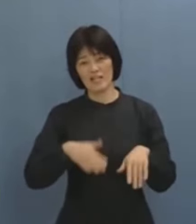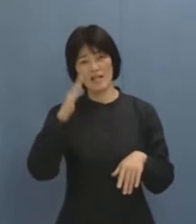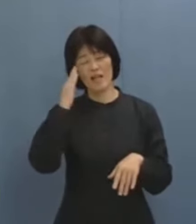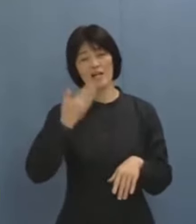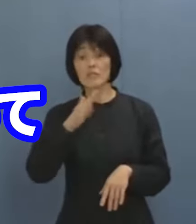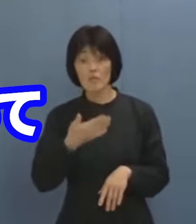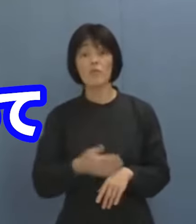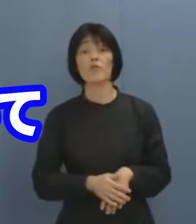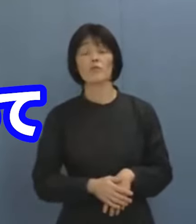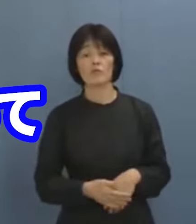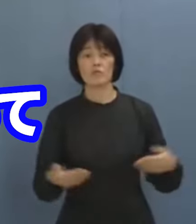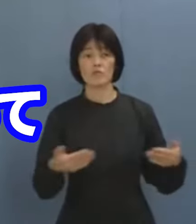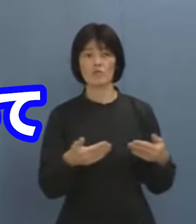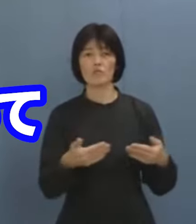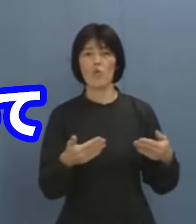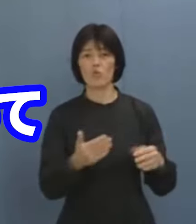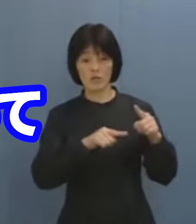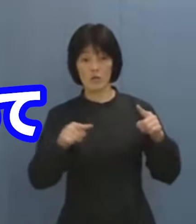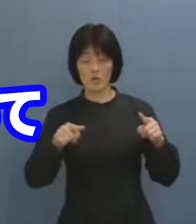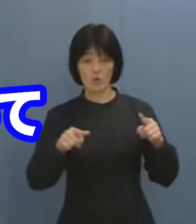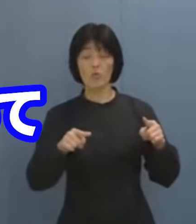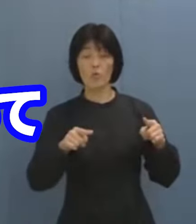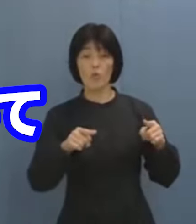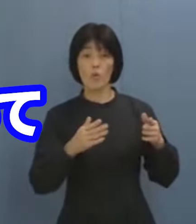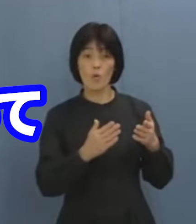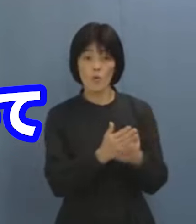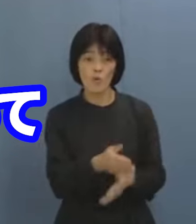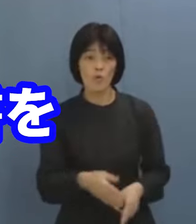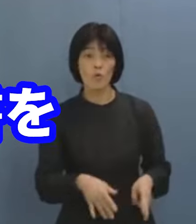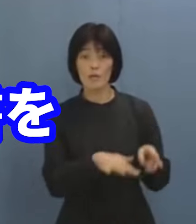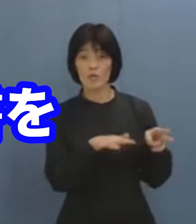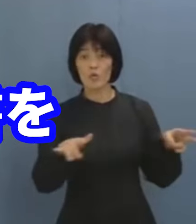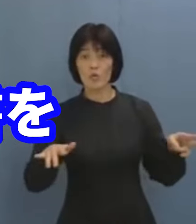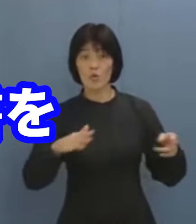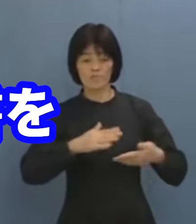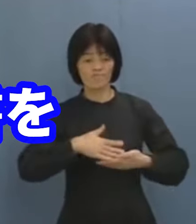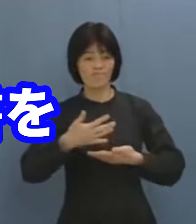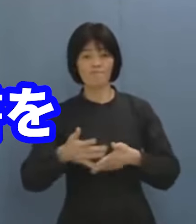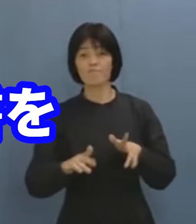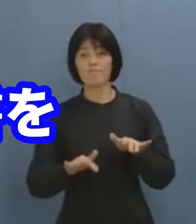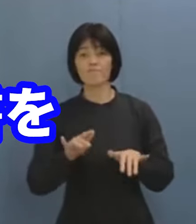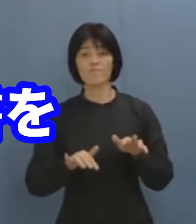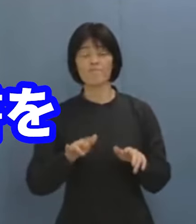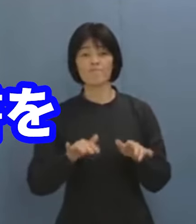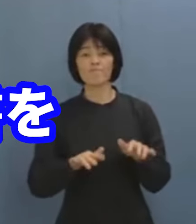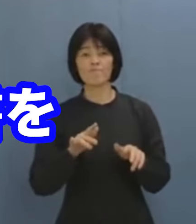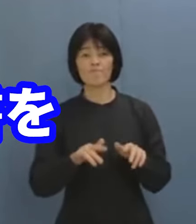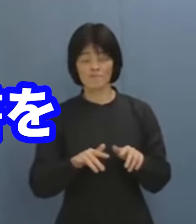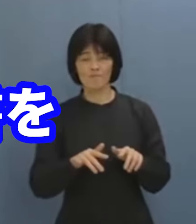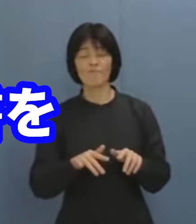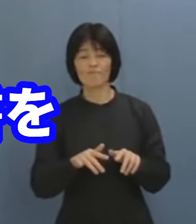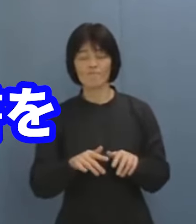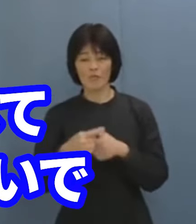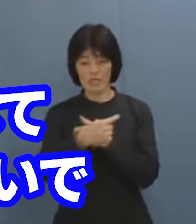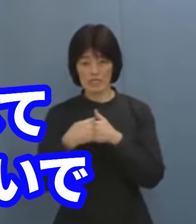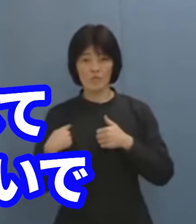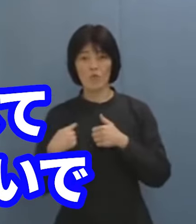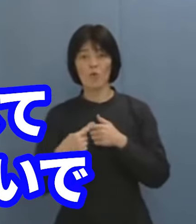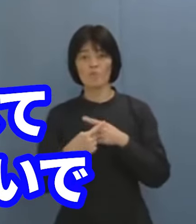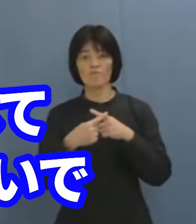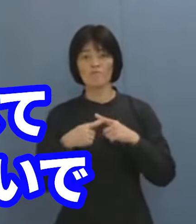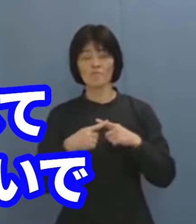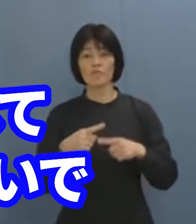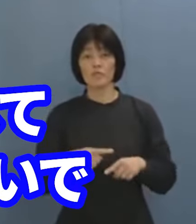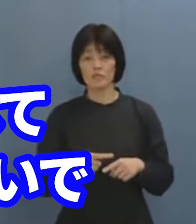間中に公用のパソコンを使って私としては誹謗中傷性の高い文章を作成されたという行為自